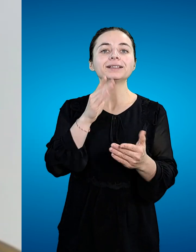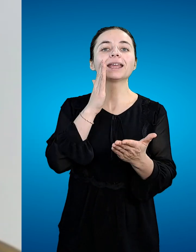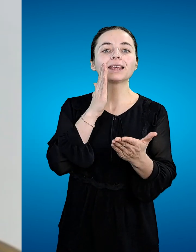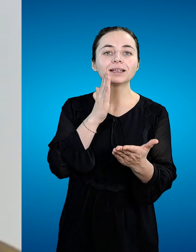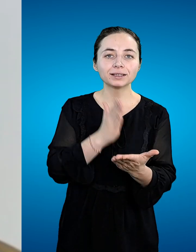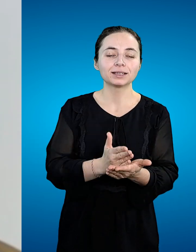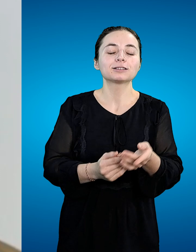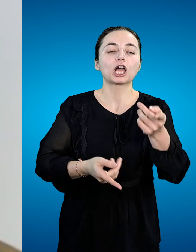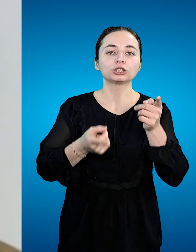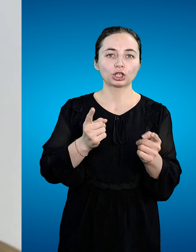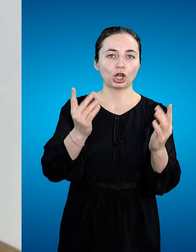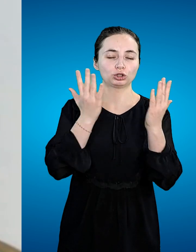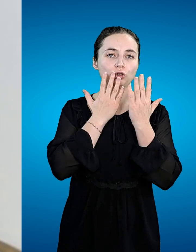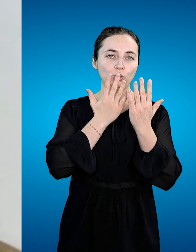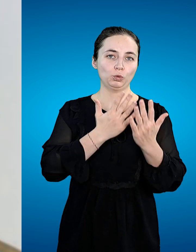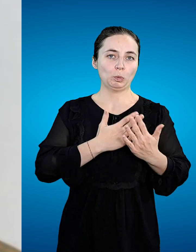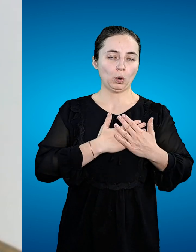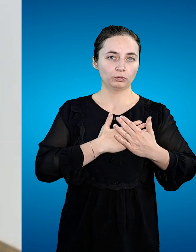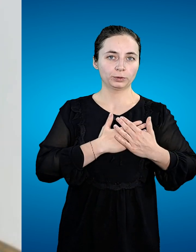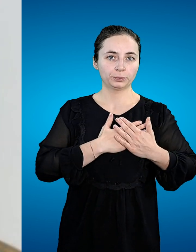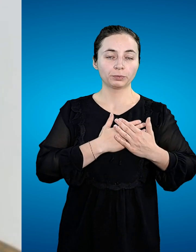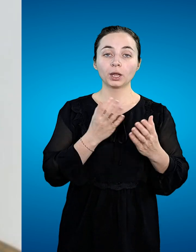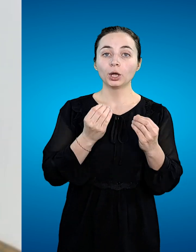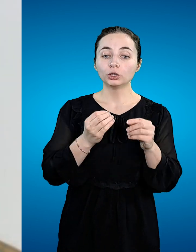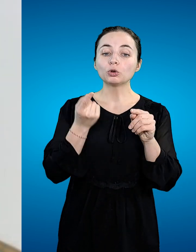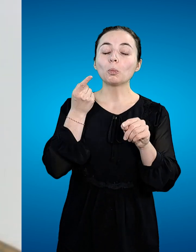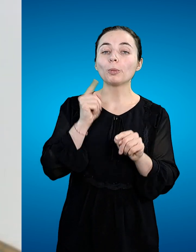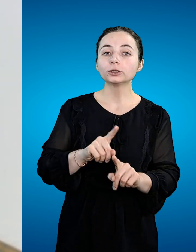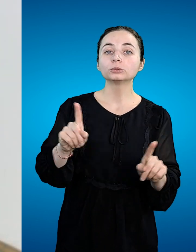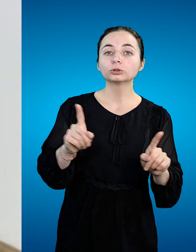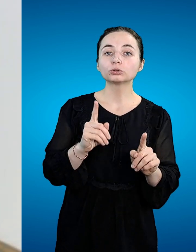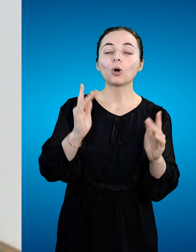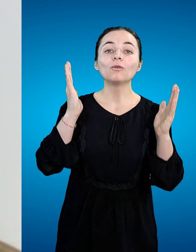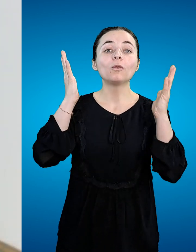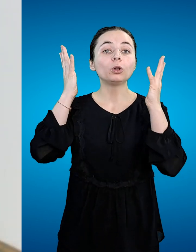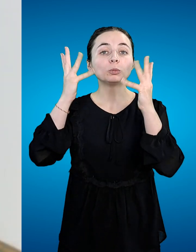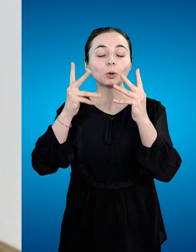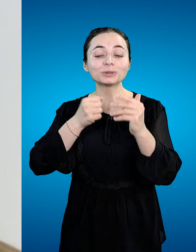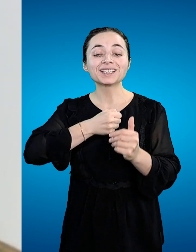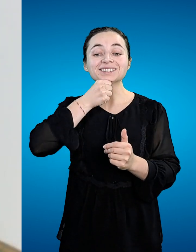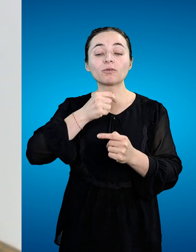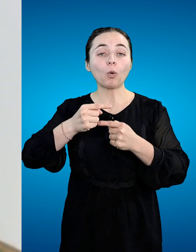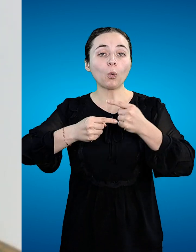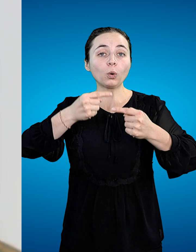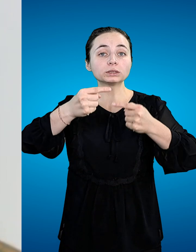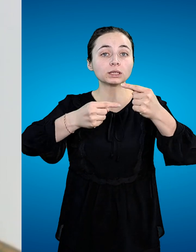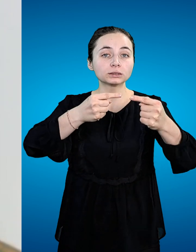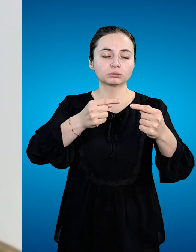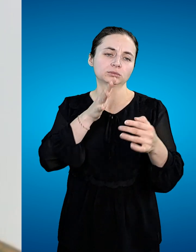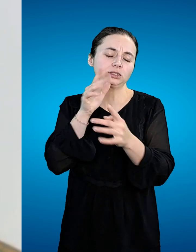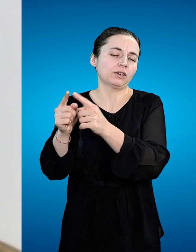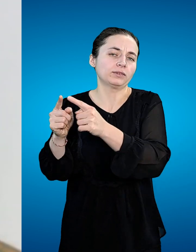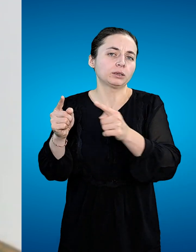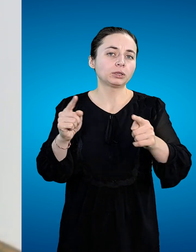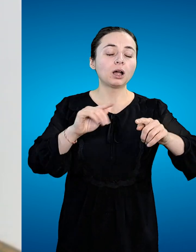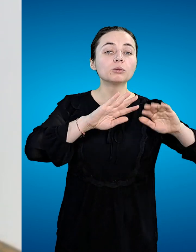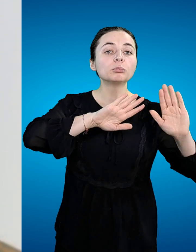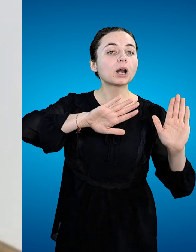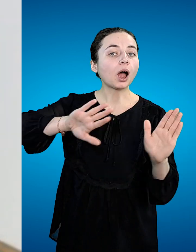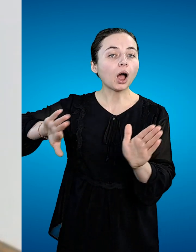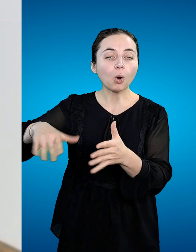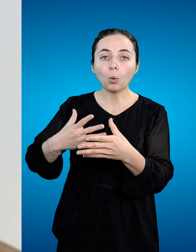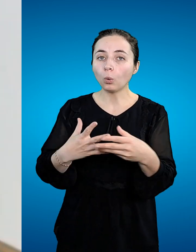это и есть настоящая любовь. Еще и потому, что влюбленность с возрастом или со